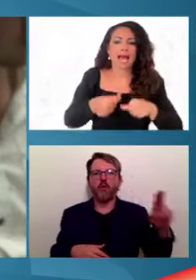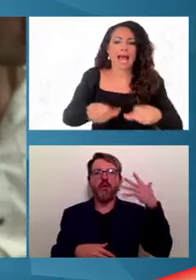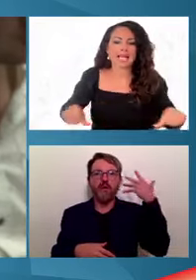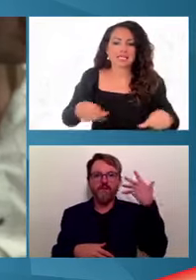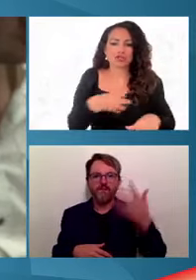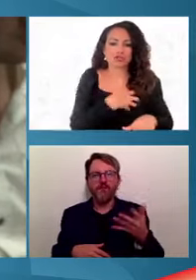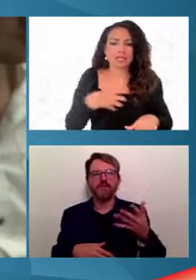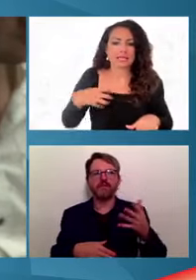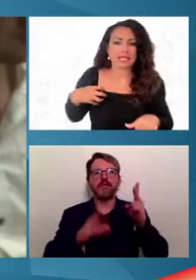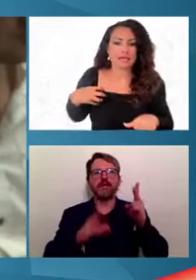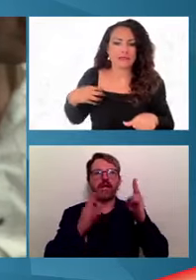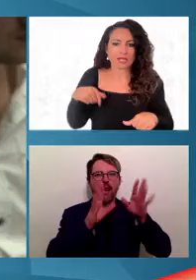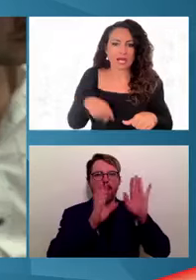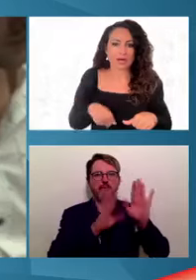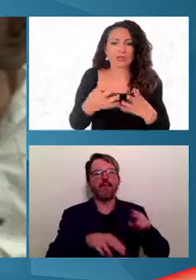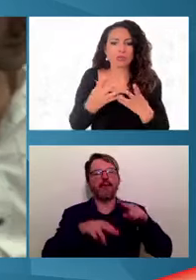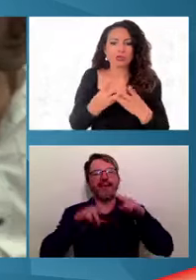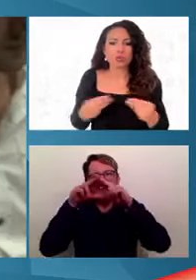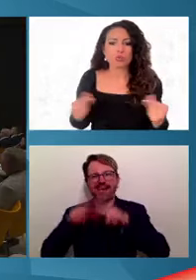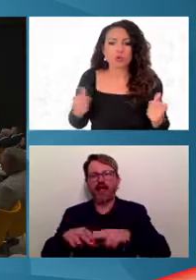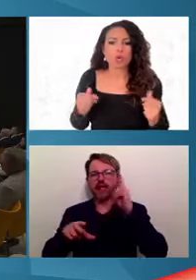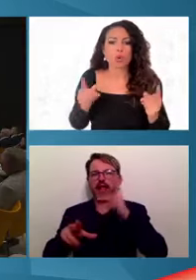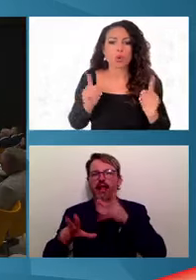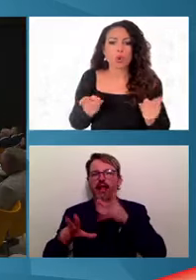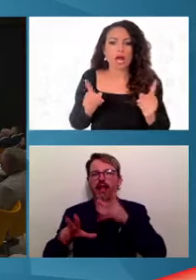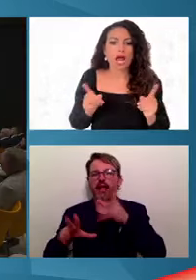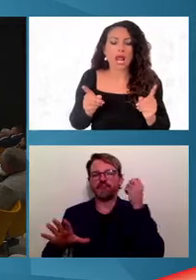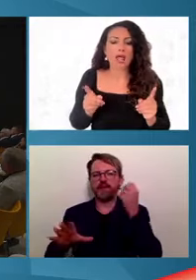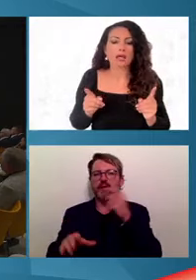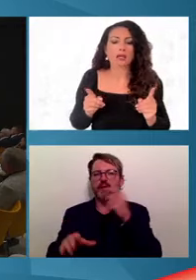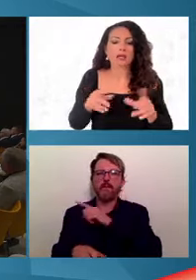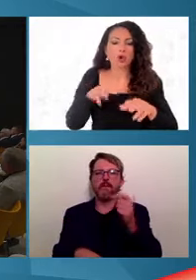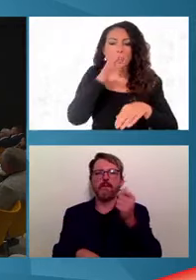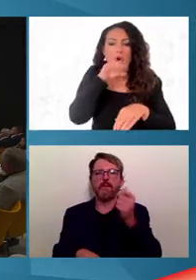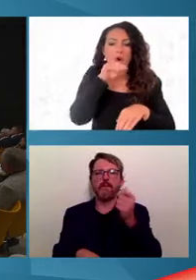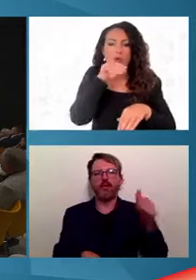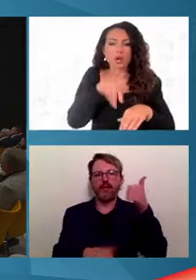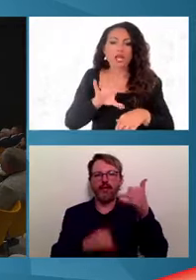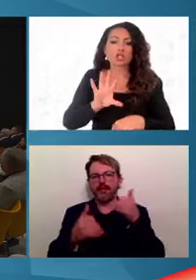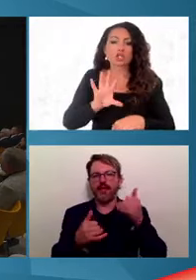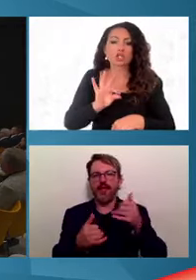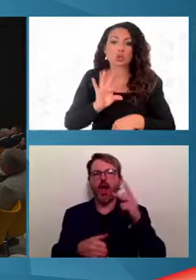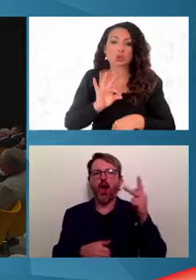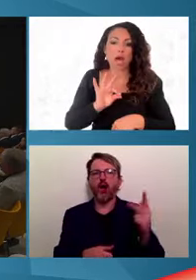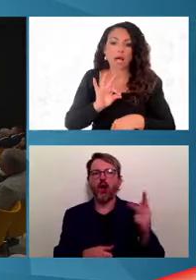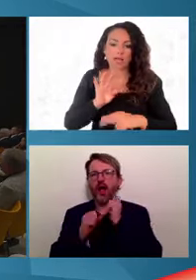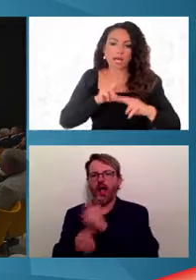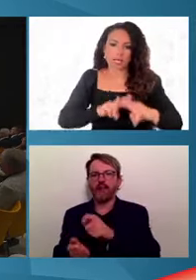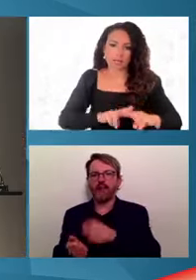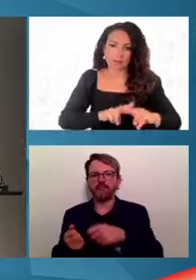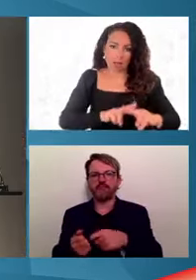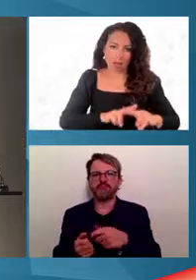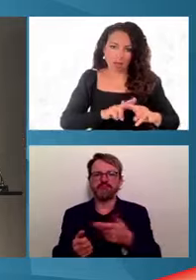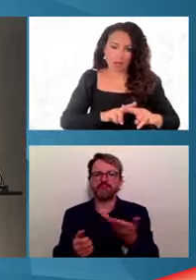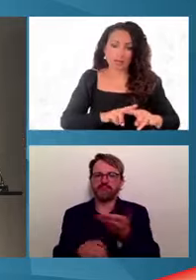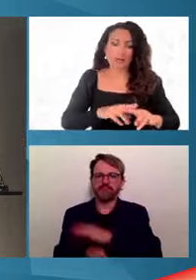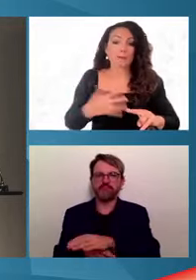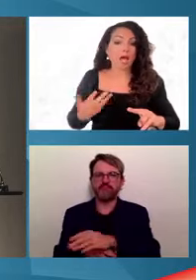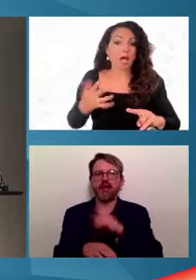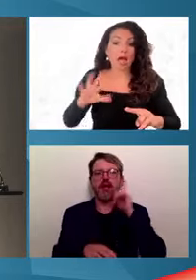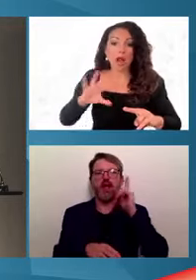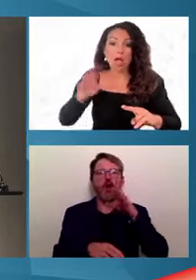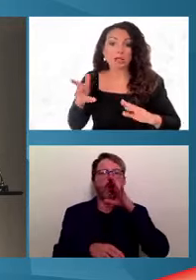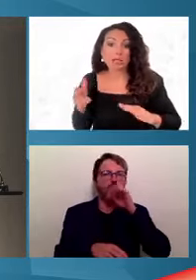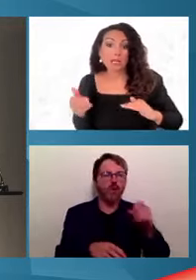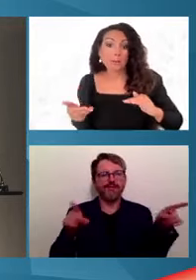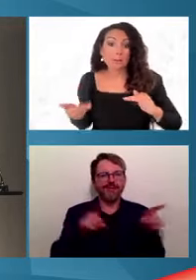toleriert, der Rest kann entnommen werden, wir haben bis zu 100 Kormoranen pro Jahr erlegt. Beim Wolf idem, ich weiß, hier ist es